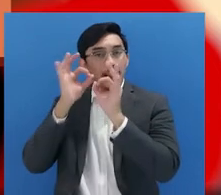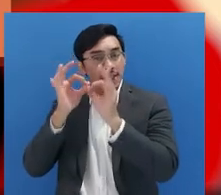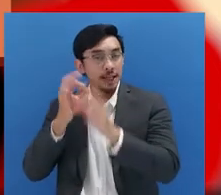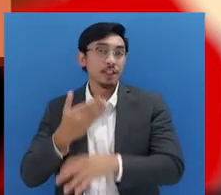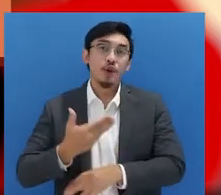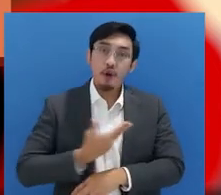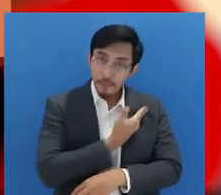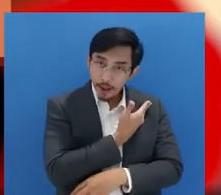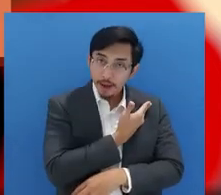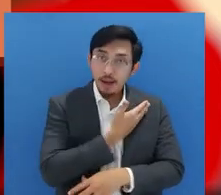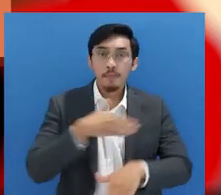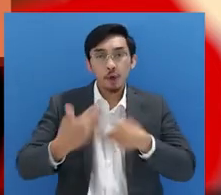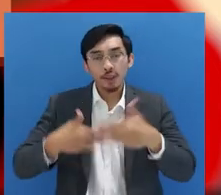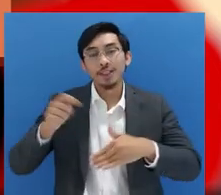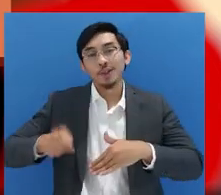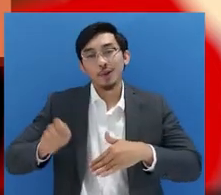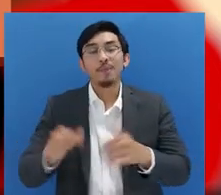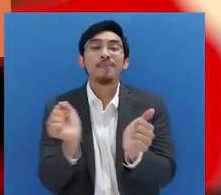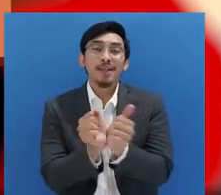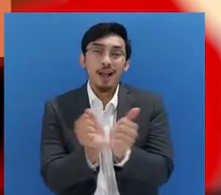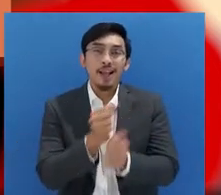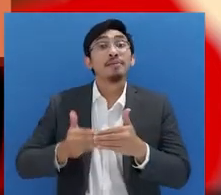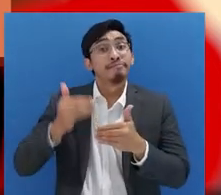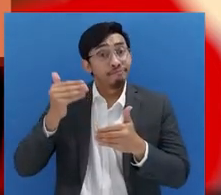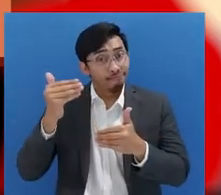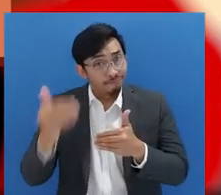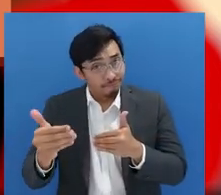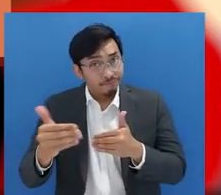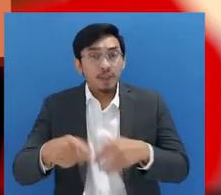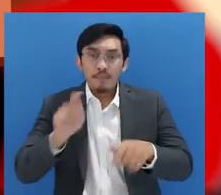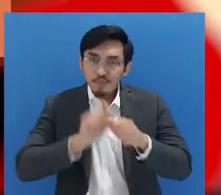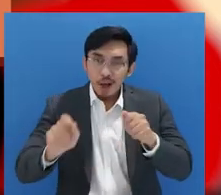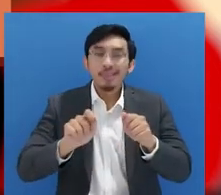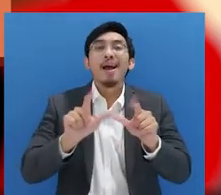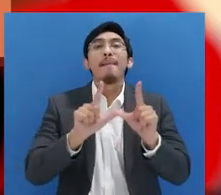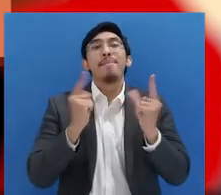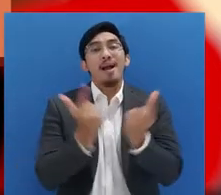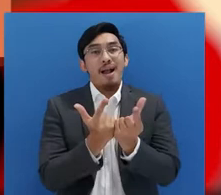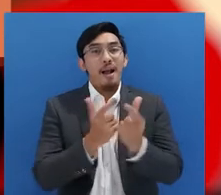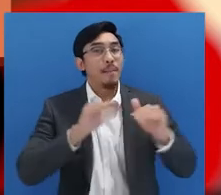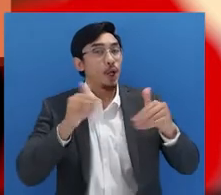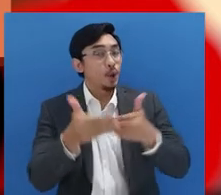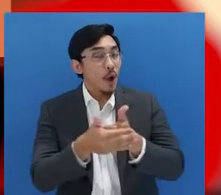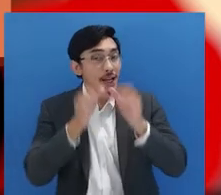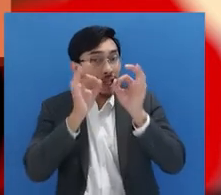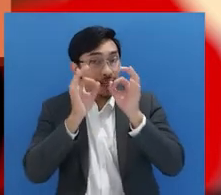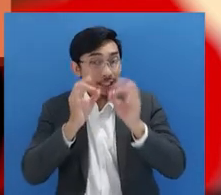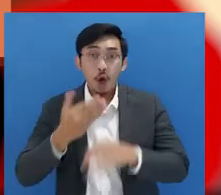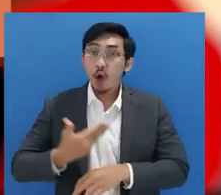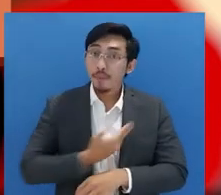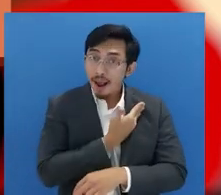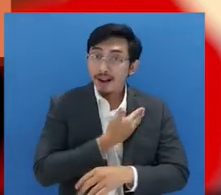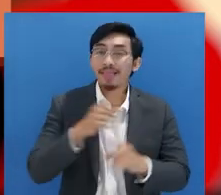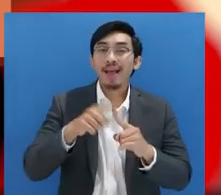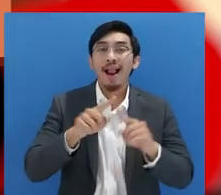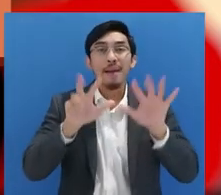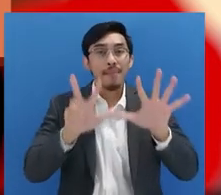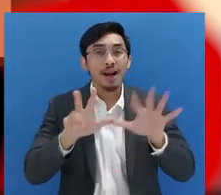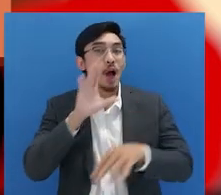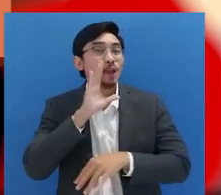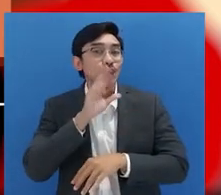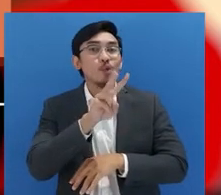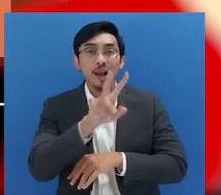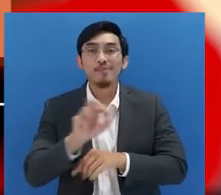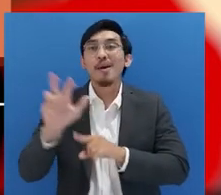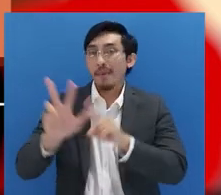korban dalam peradilan pidana di Indonesia. Kemudian, lahirnya Lembaga Perlindungan Saksi dan Korban pada 8